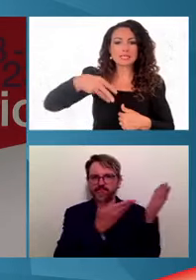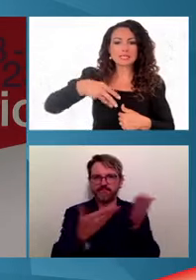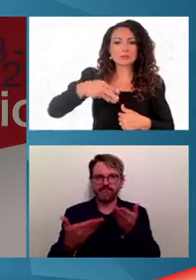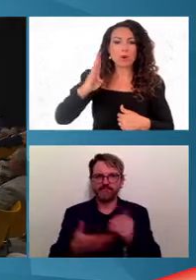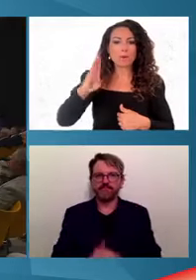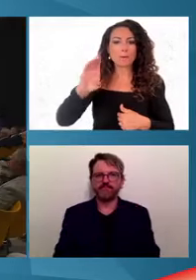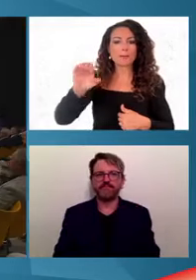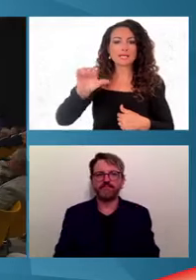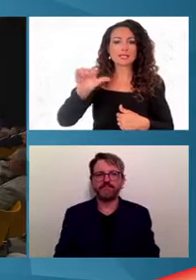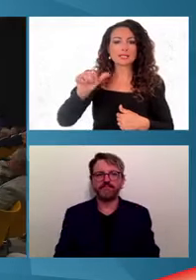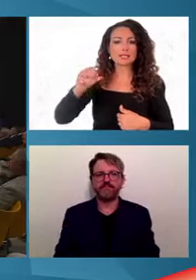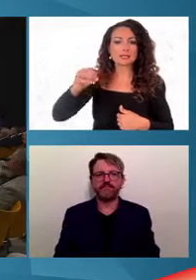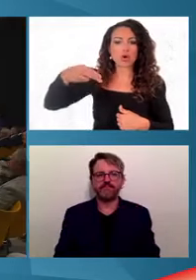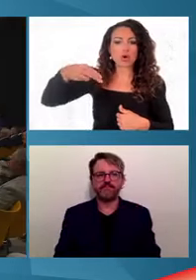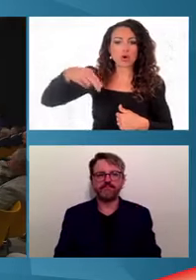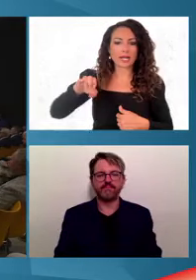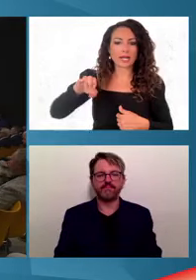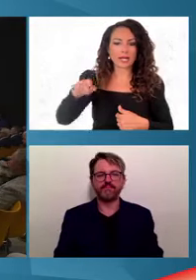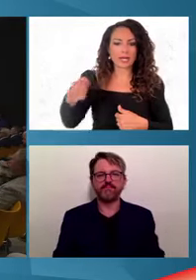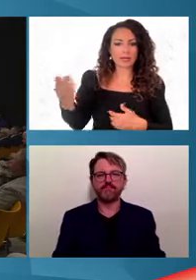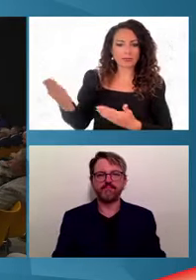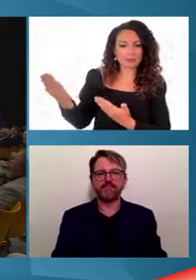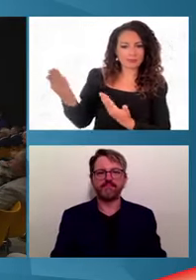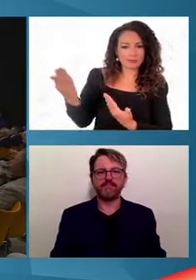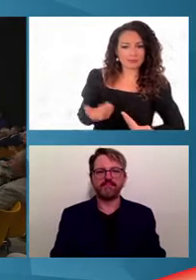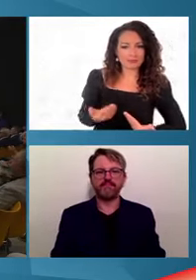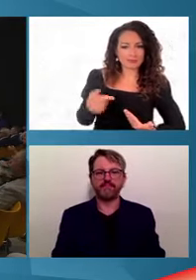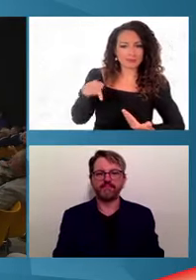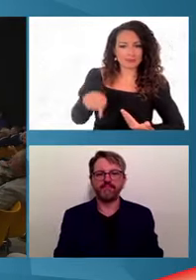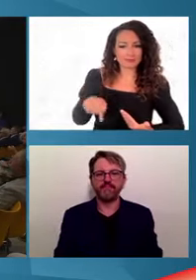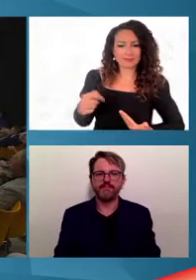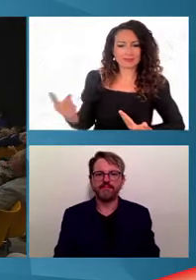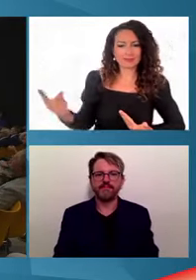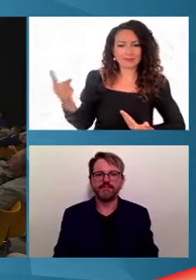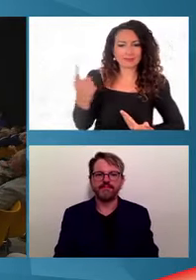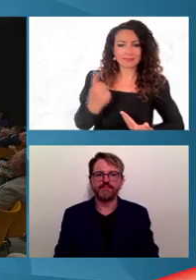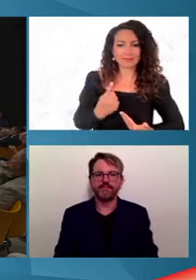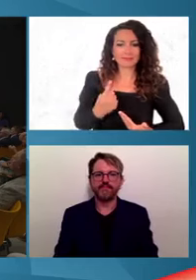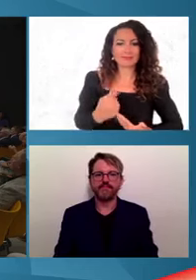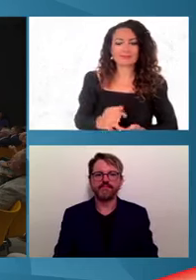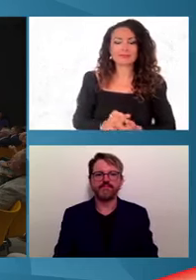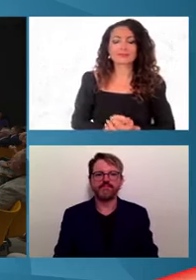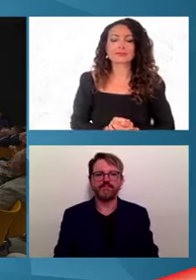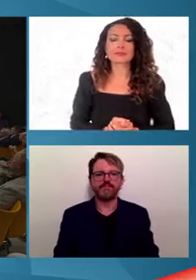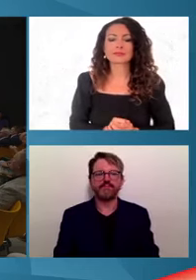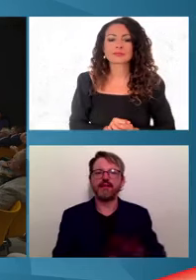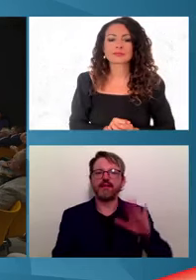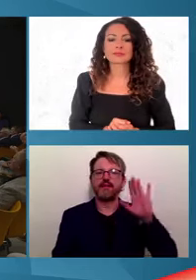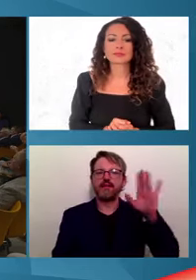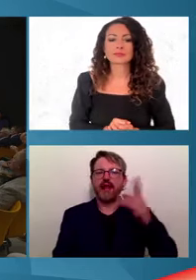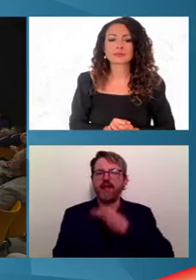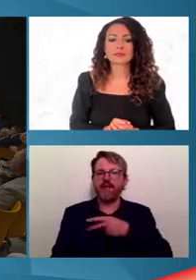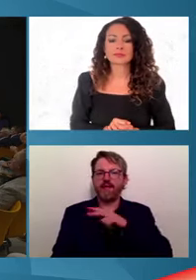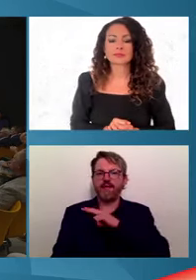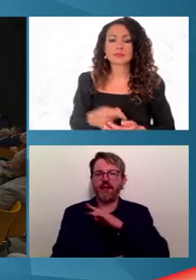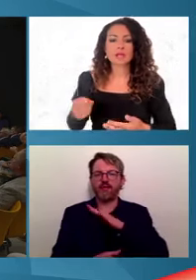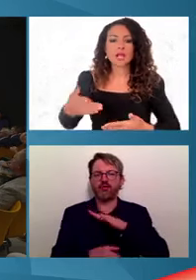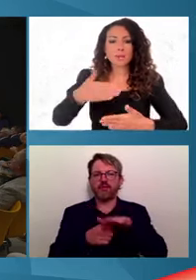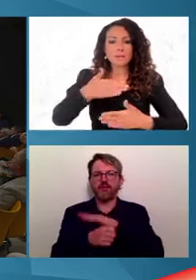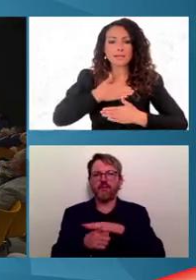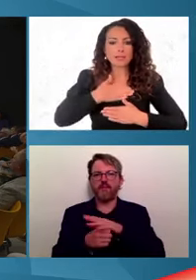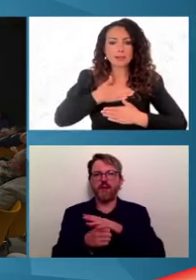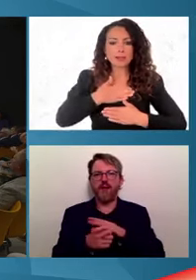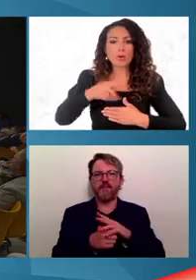Gli assessore Massimo Bessone spaziano dal patrimonio all'edilizia pubblica soprattutto e sono